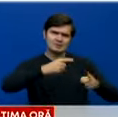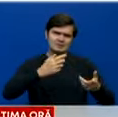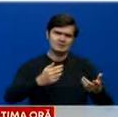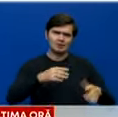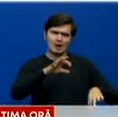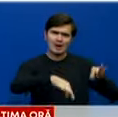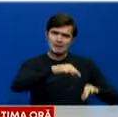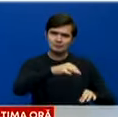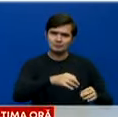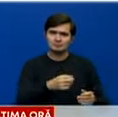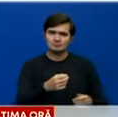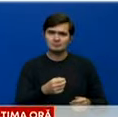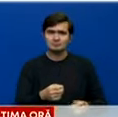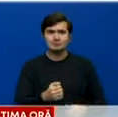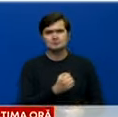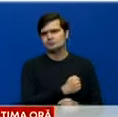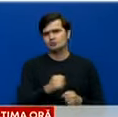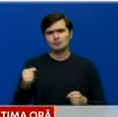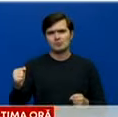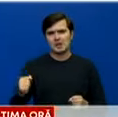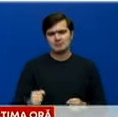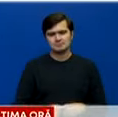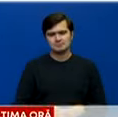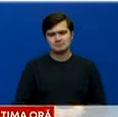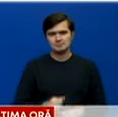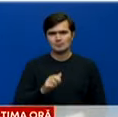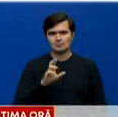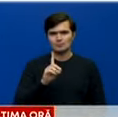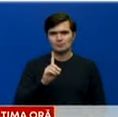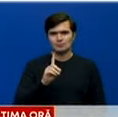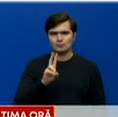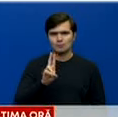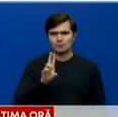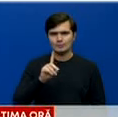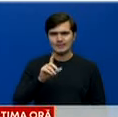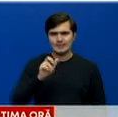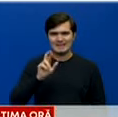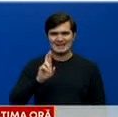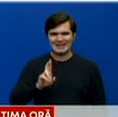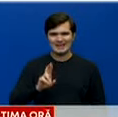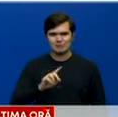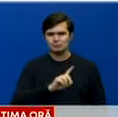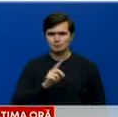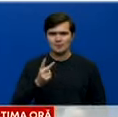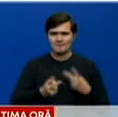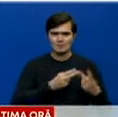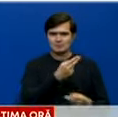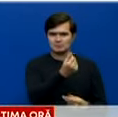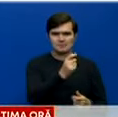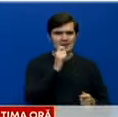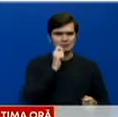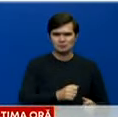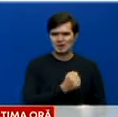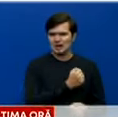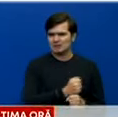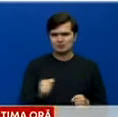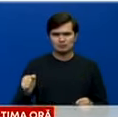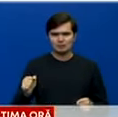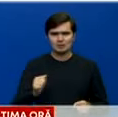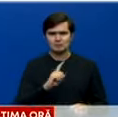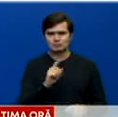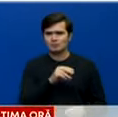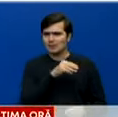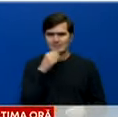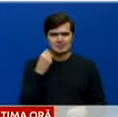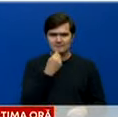alegerilor? Niciodată. UDMR nu a folosit bani din Ungaria niciodată, nu a beneficiat de